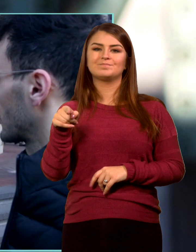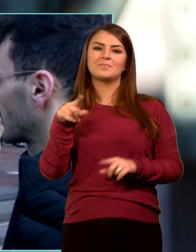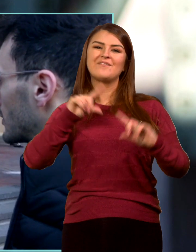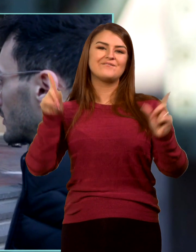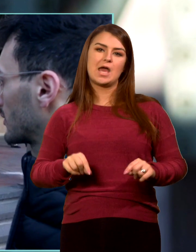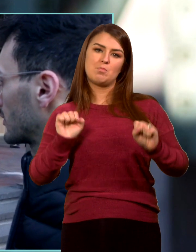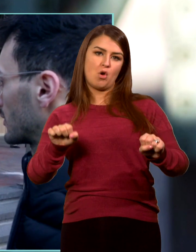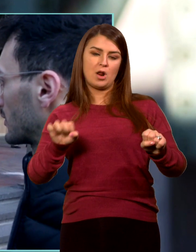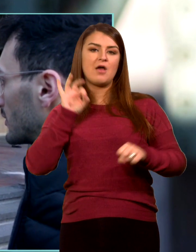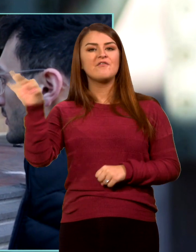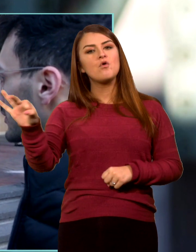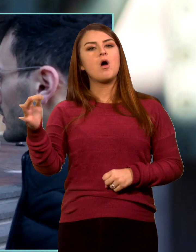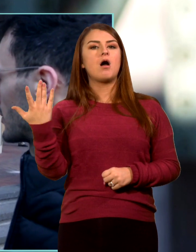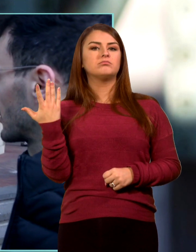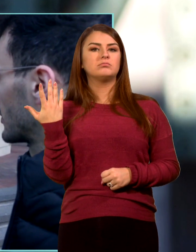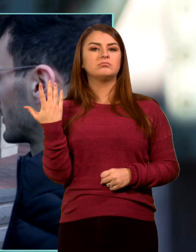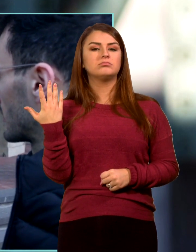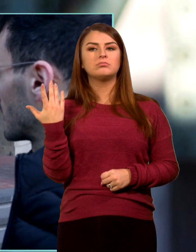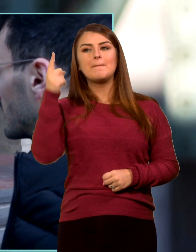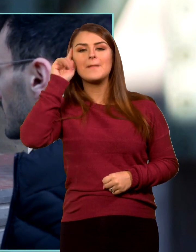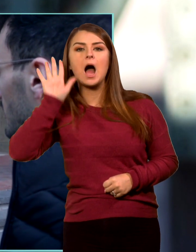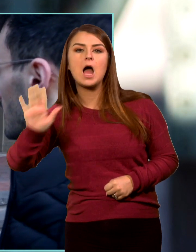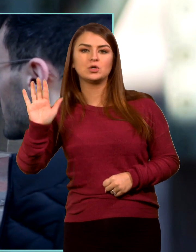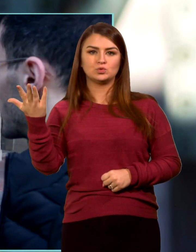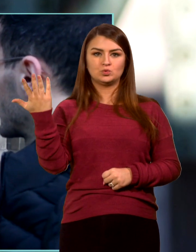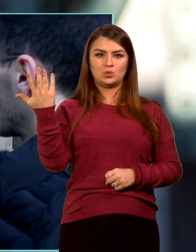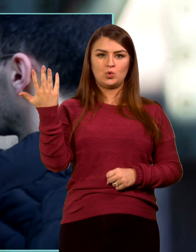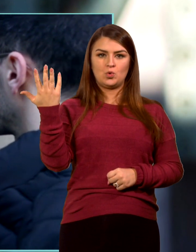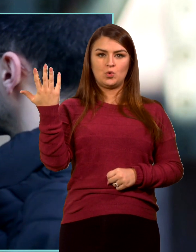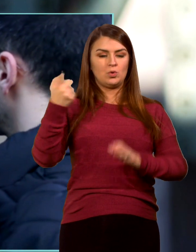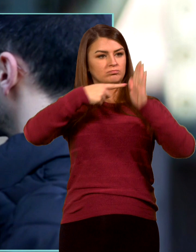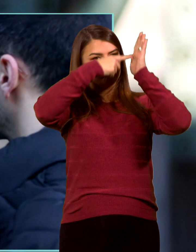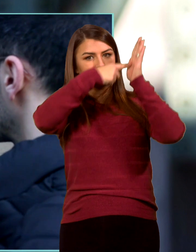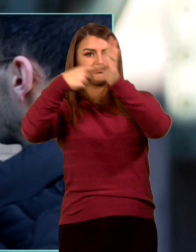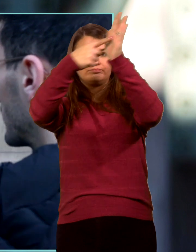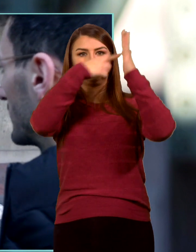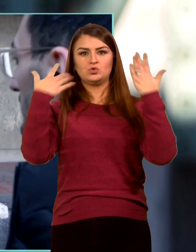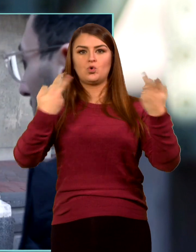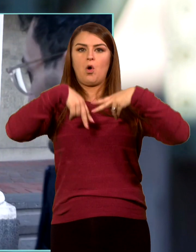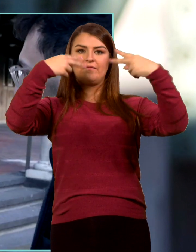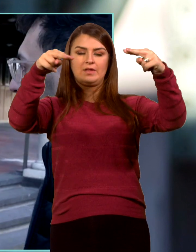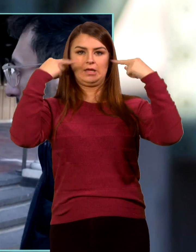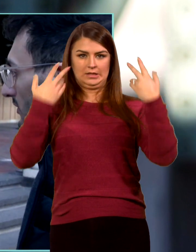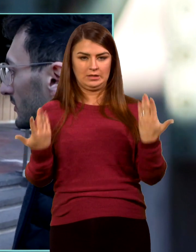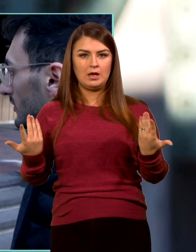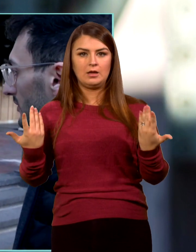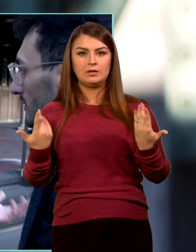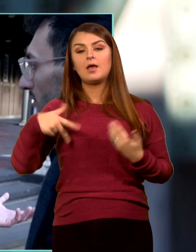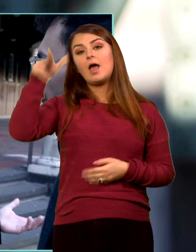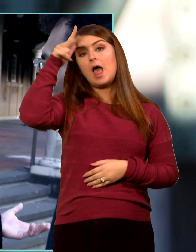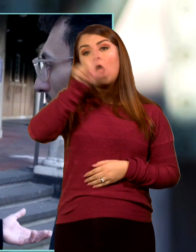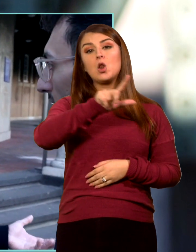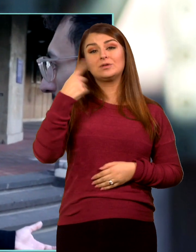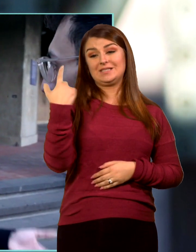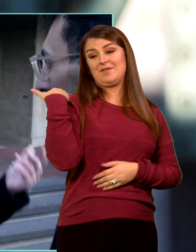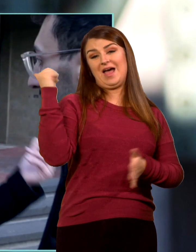Möglichkeiten, ihre Meinung in einer Weise kundzutun, dass es öffentlich wahrgenommen wird. Also Herr Lucke hat kürzlich